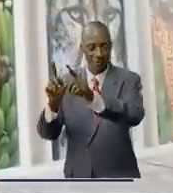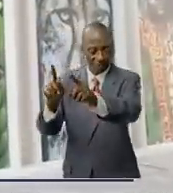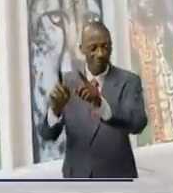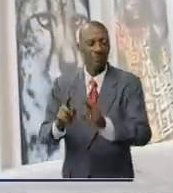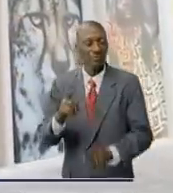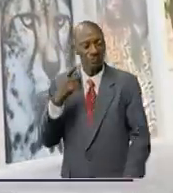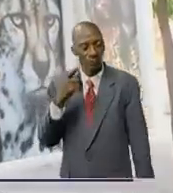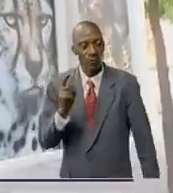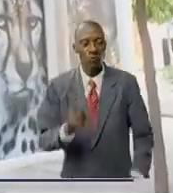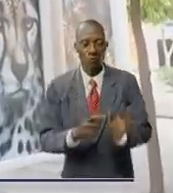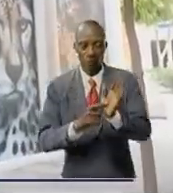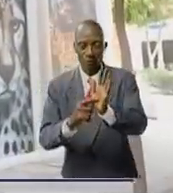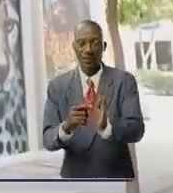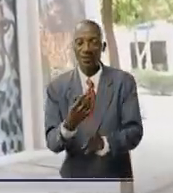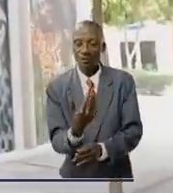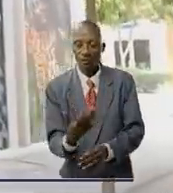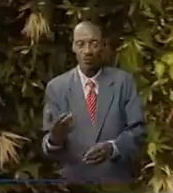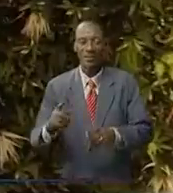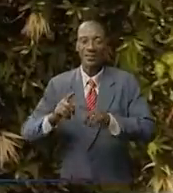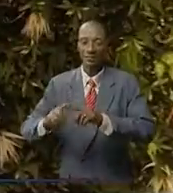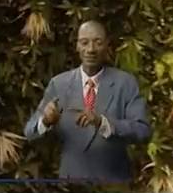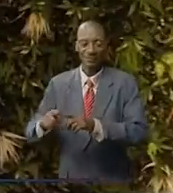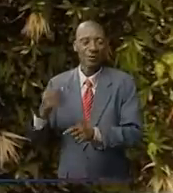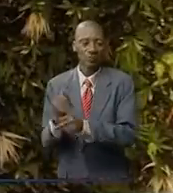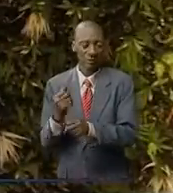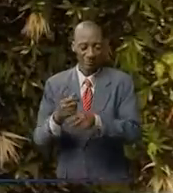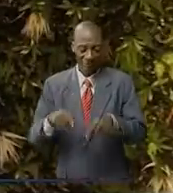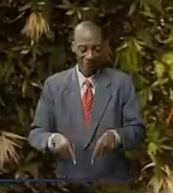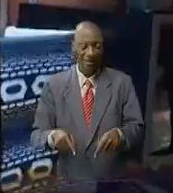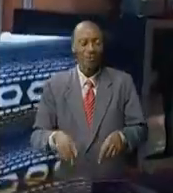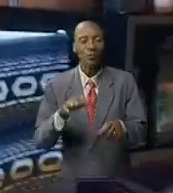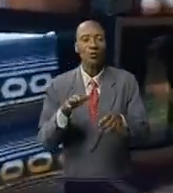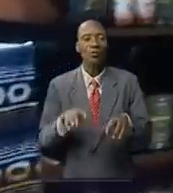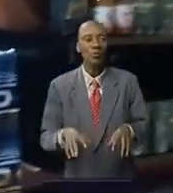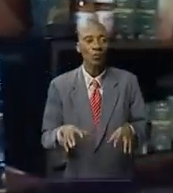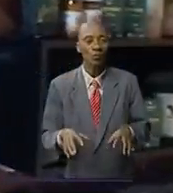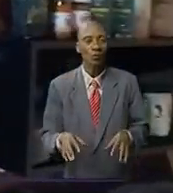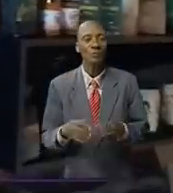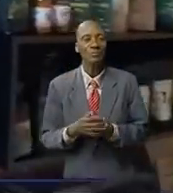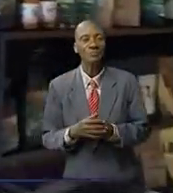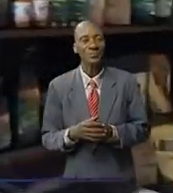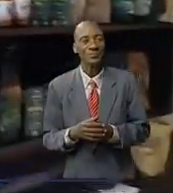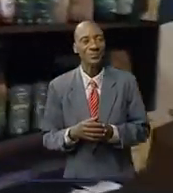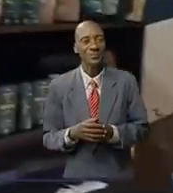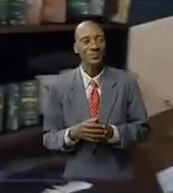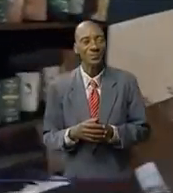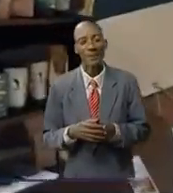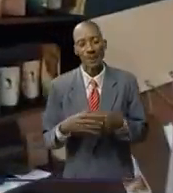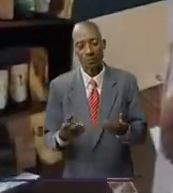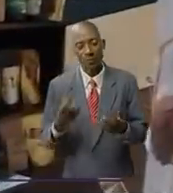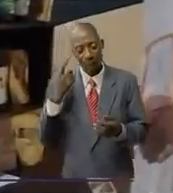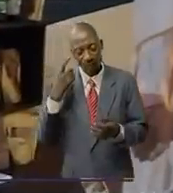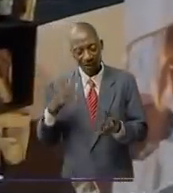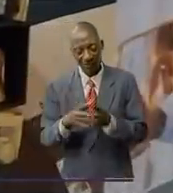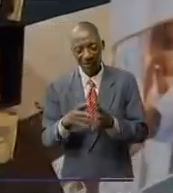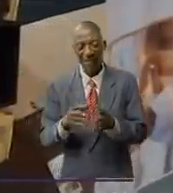les visiteurs et investisseurs. Une véritable vitrine, les stands de l'Agence nationale pour la promotion des exportations a fait